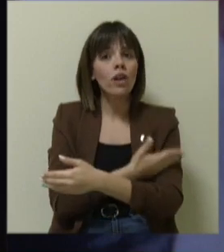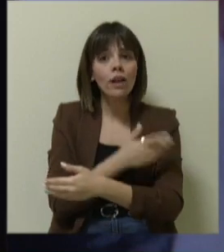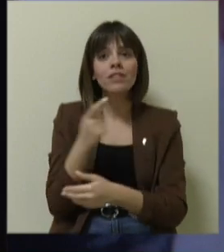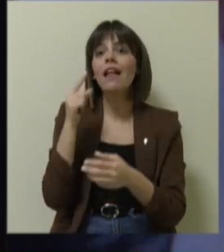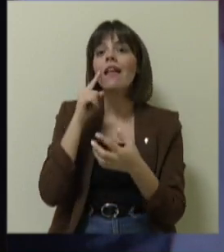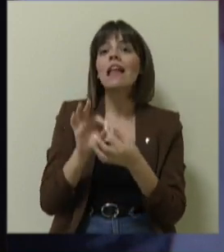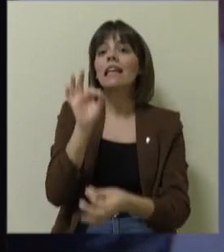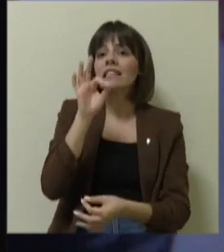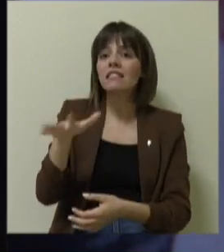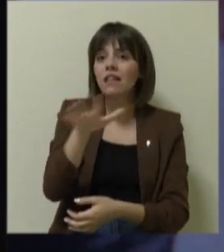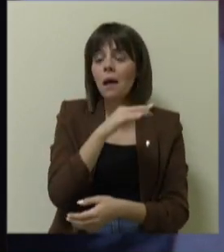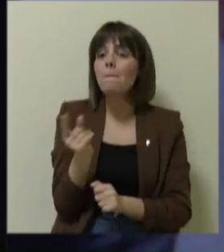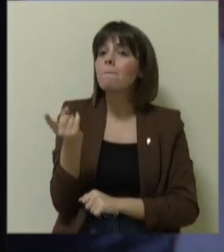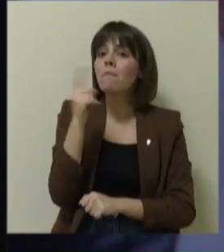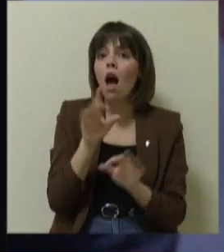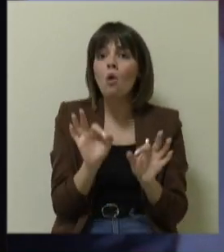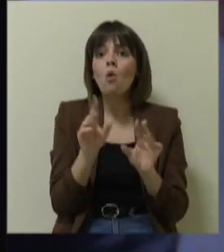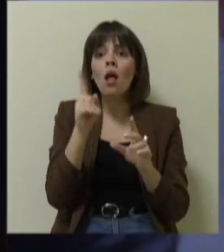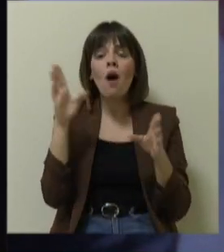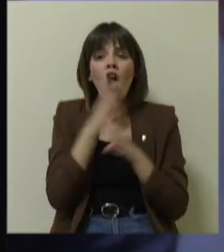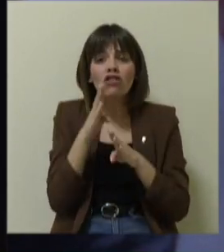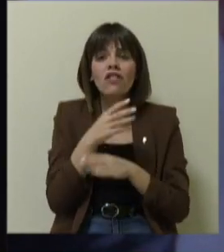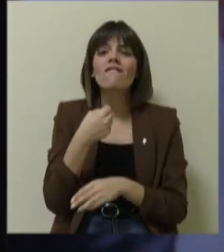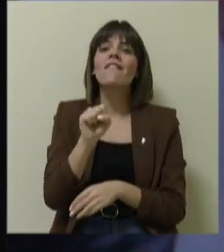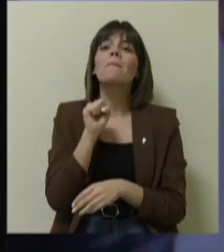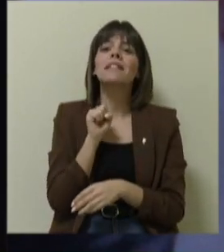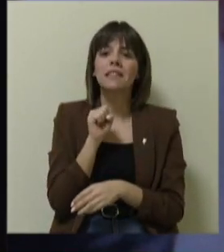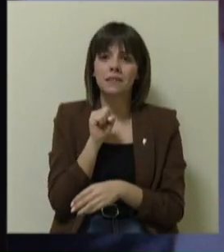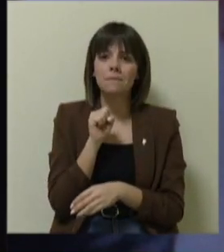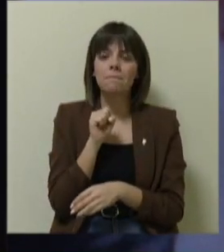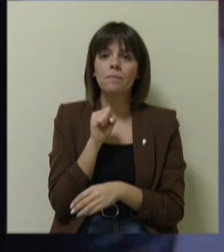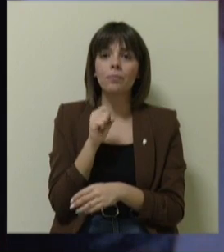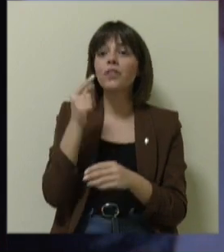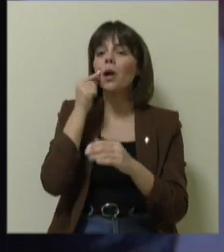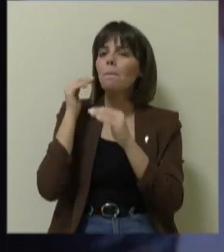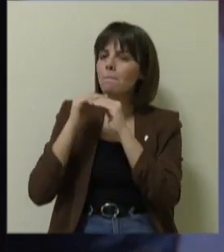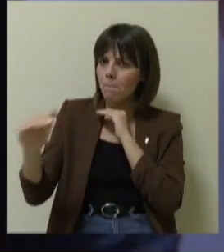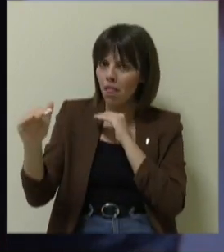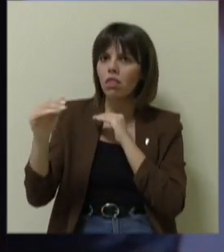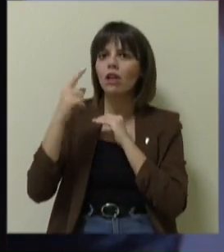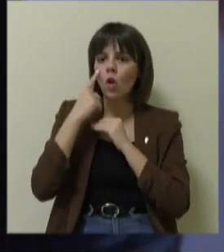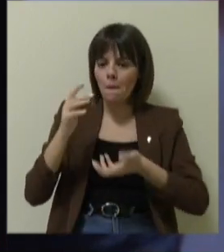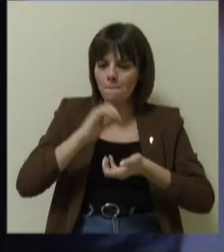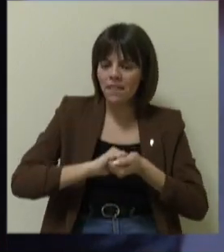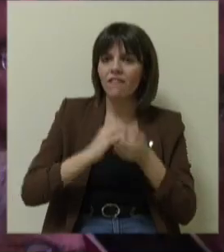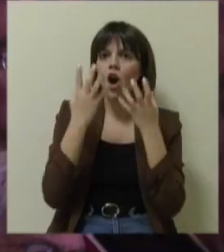ve insanlığa bir daha böyle bir acı yaşatmasın. Millet